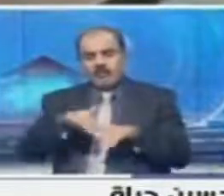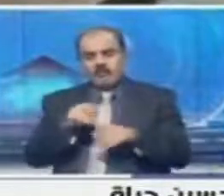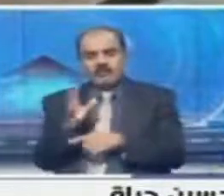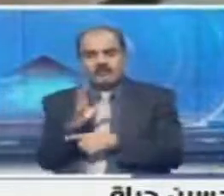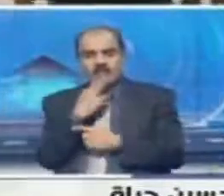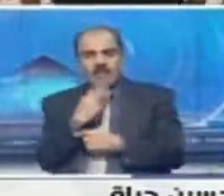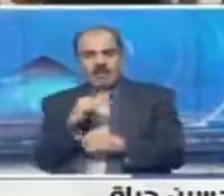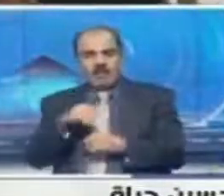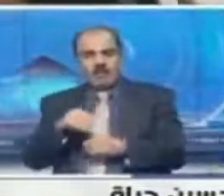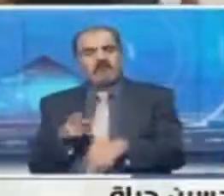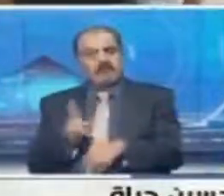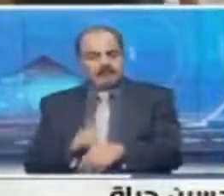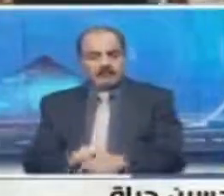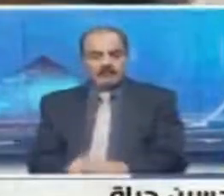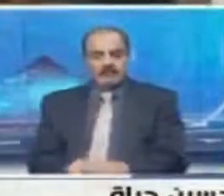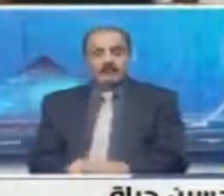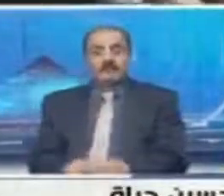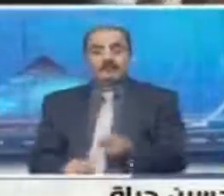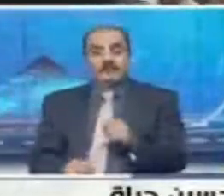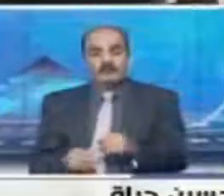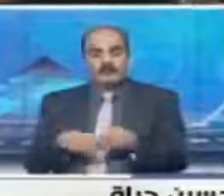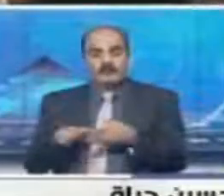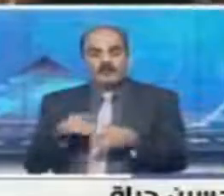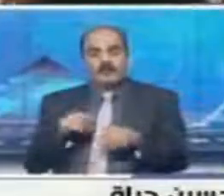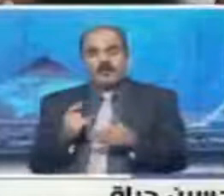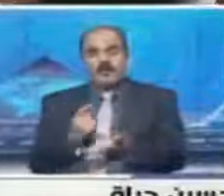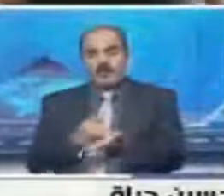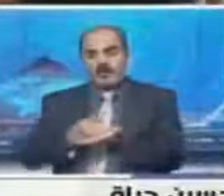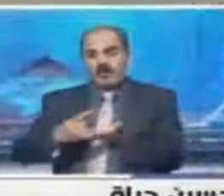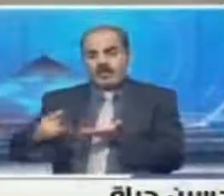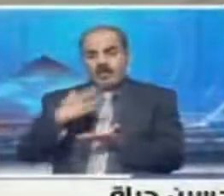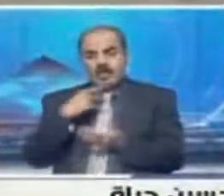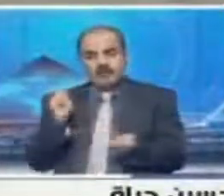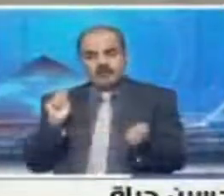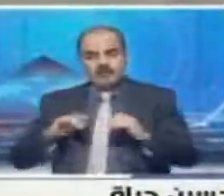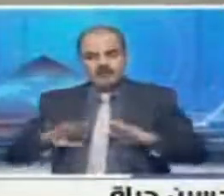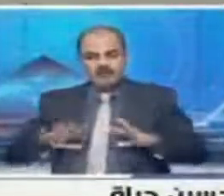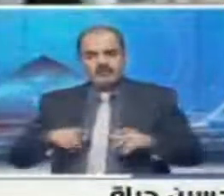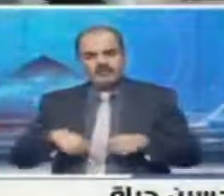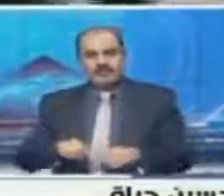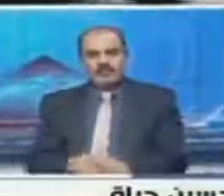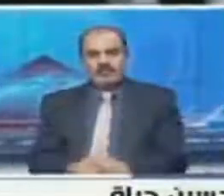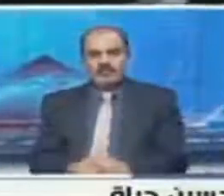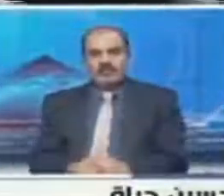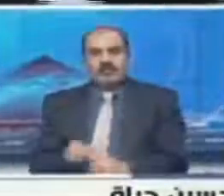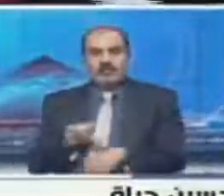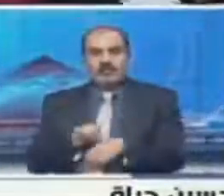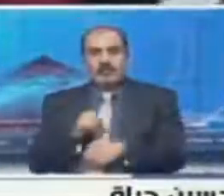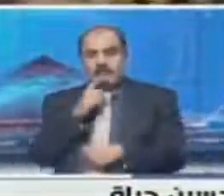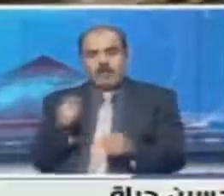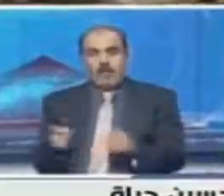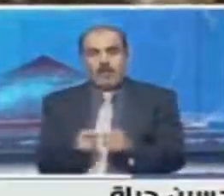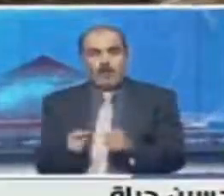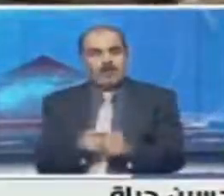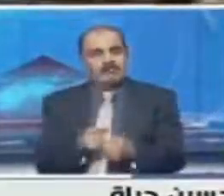وتطويرها. كذلك تم إنشاء منطقة لانتظار السيارات وجاري أعمال التطوير بها. وبمركز الباجور تجري